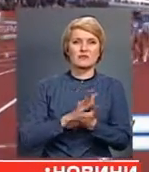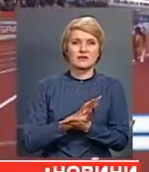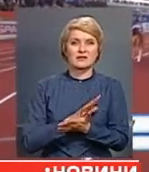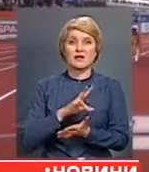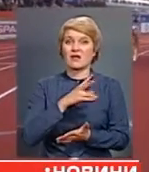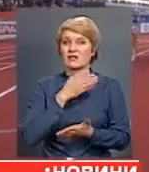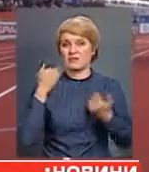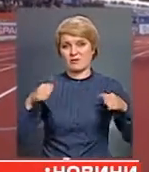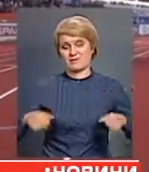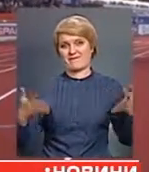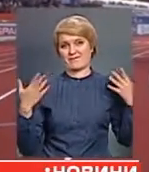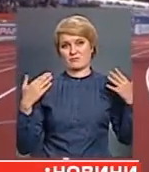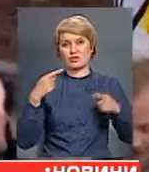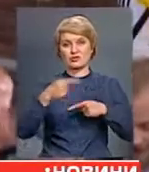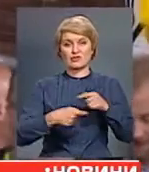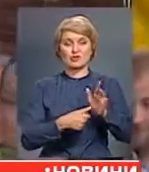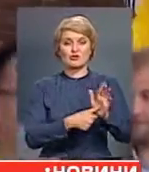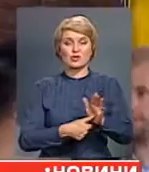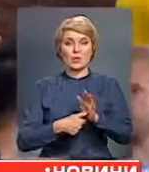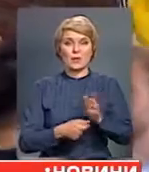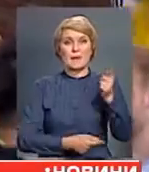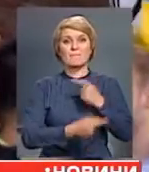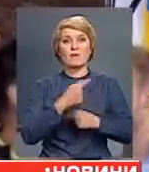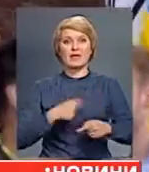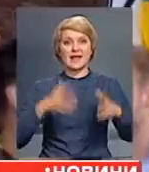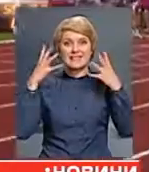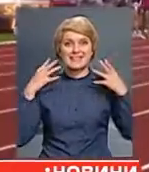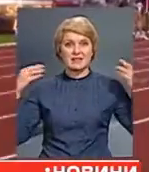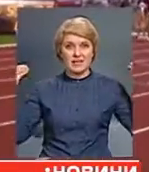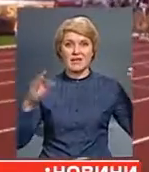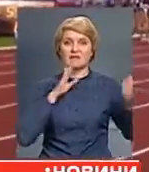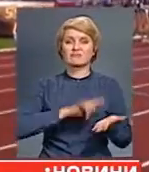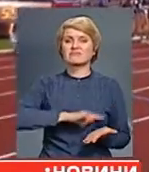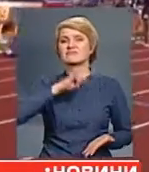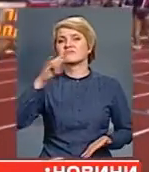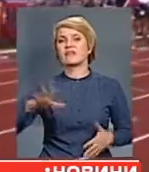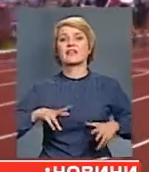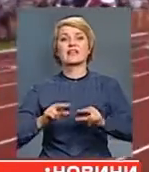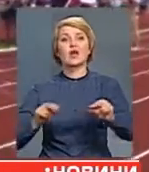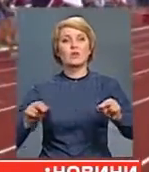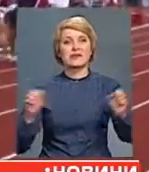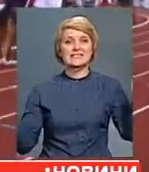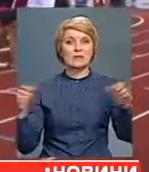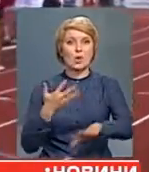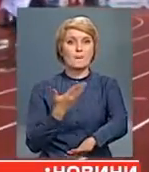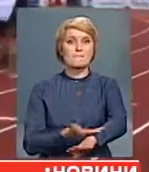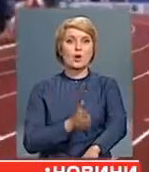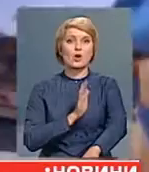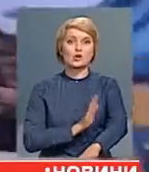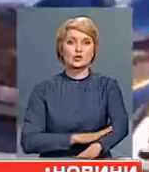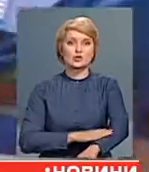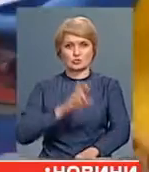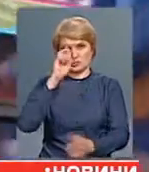на відпочинок. Уже за 6 годин після повернення з Нідерландів Прищепа вилетіла на тренувальні збори до Польщі. Попереду